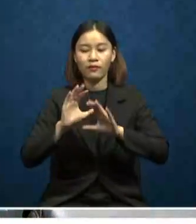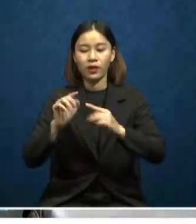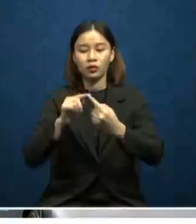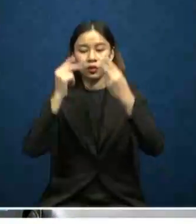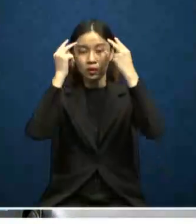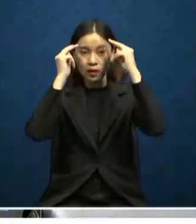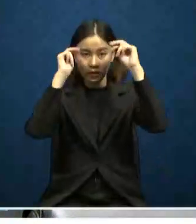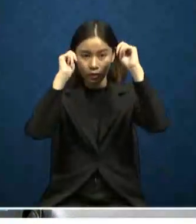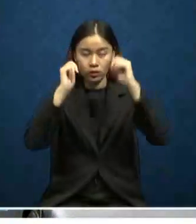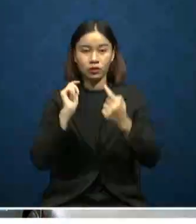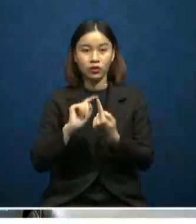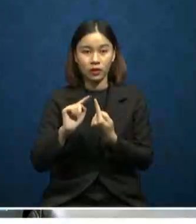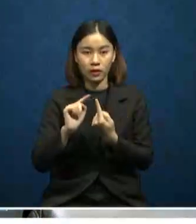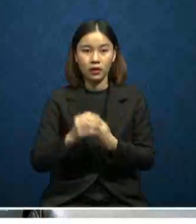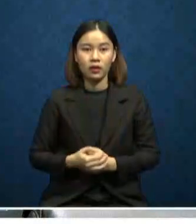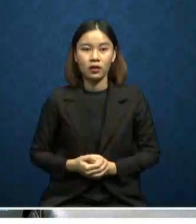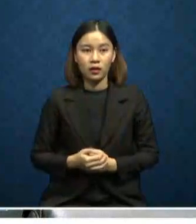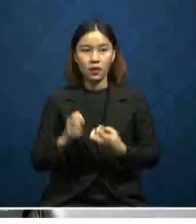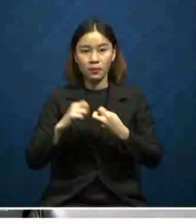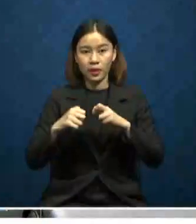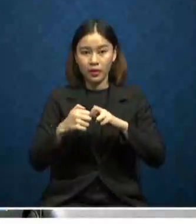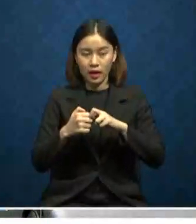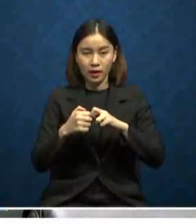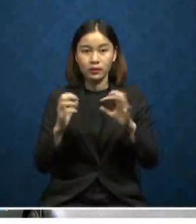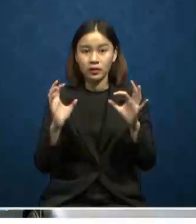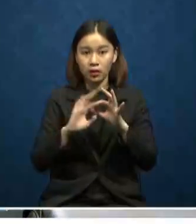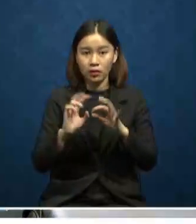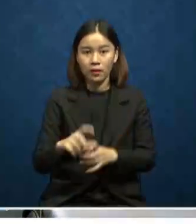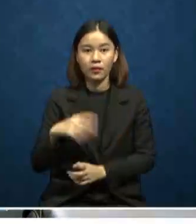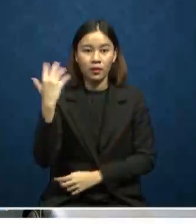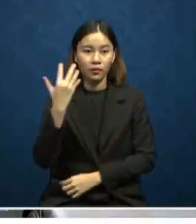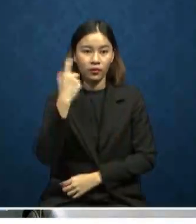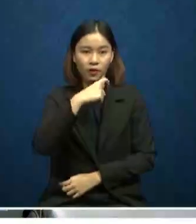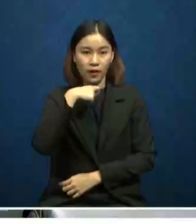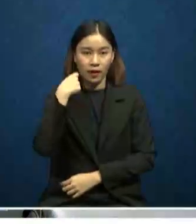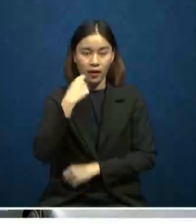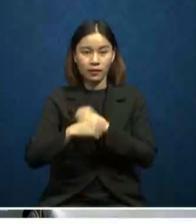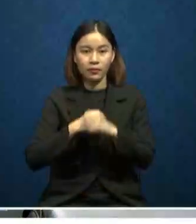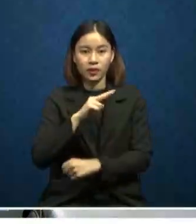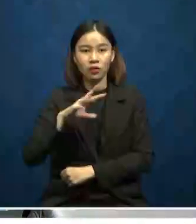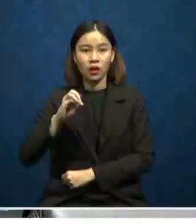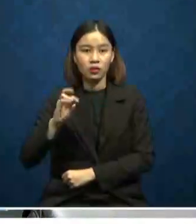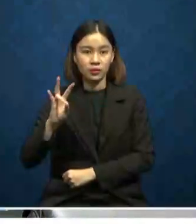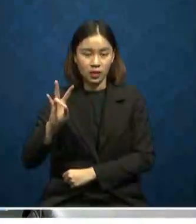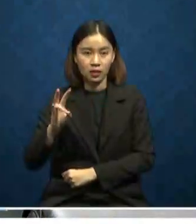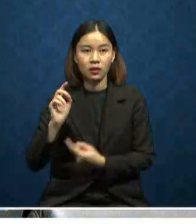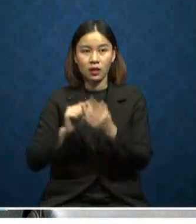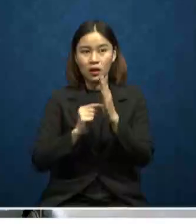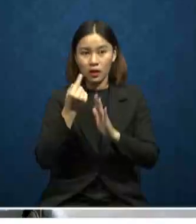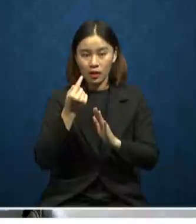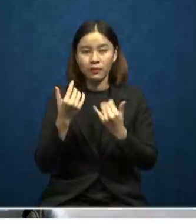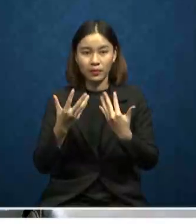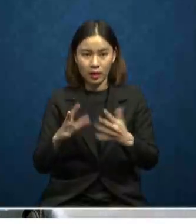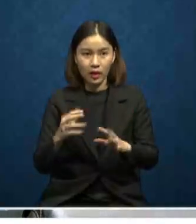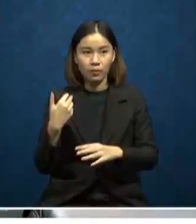นายกรัฐมนตรีในเรื่องของประเด็นปัญหาภัยแล้งในปีพุทธศักราช 2567ซึ่งเริ่มต้นขึ้นมา